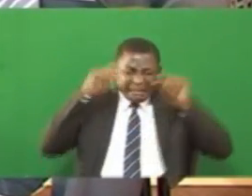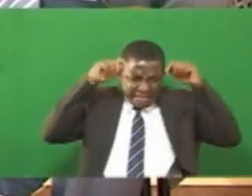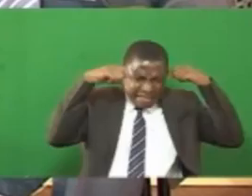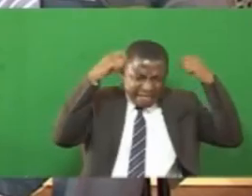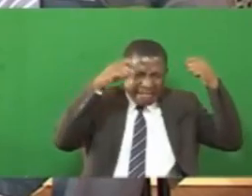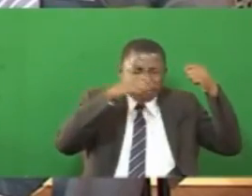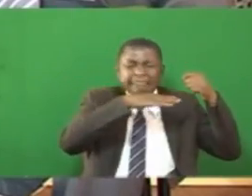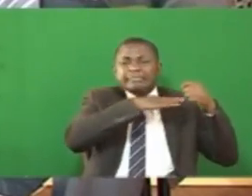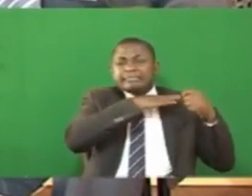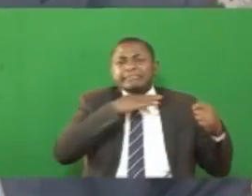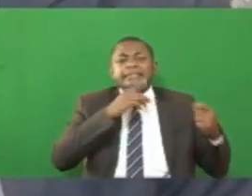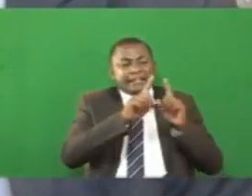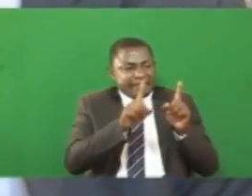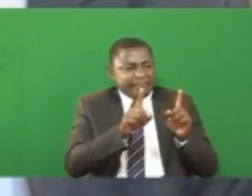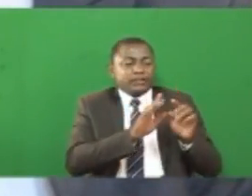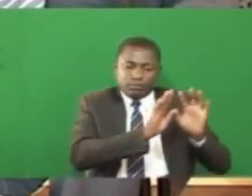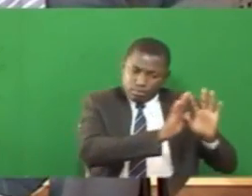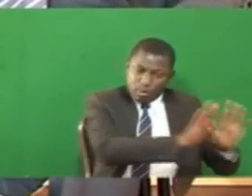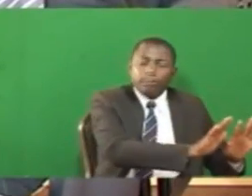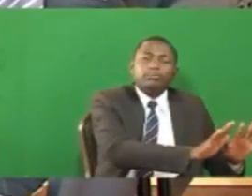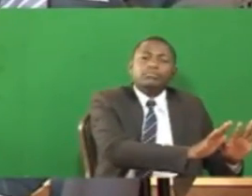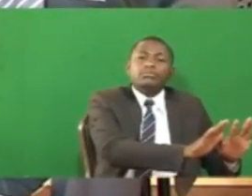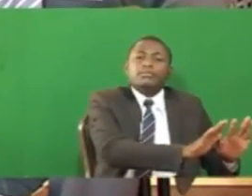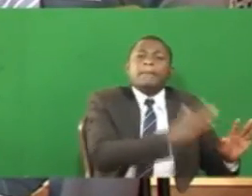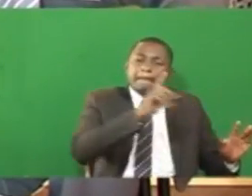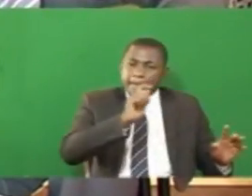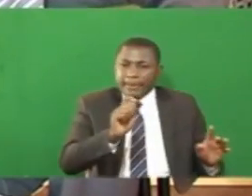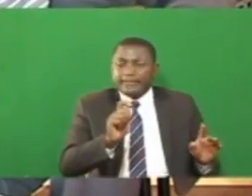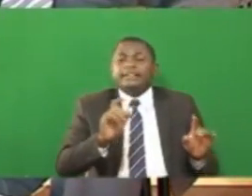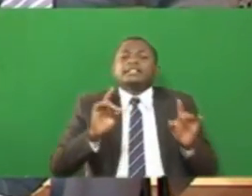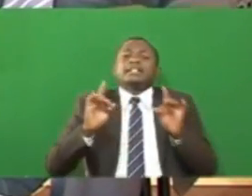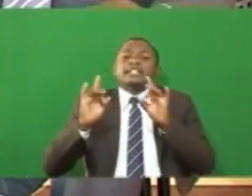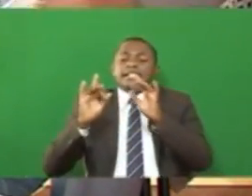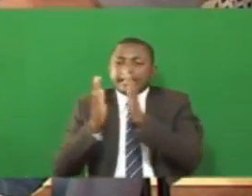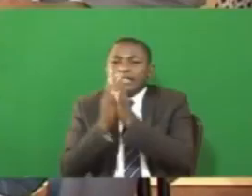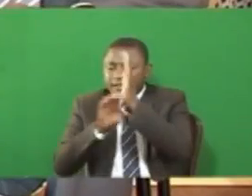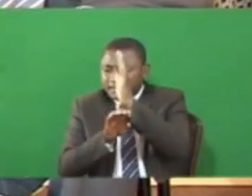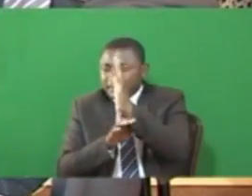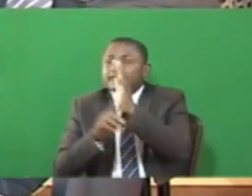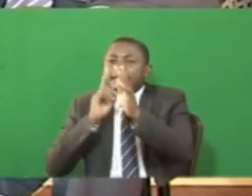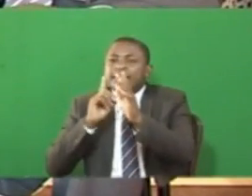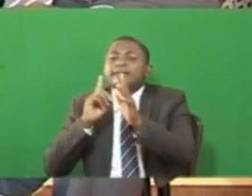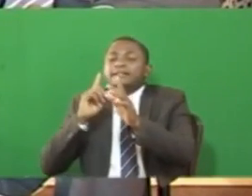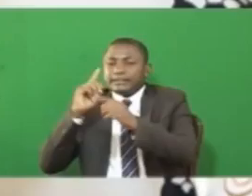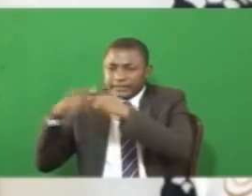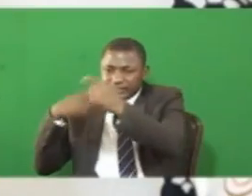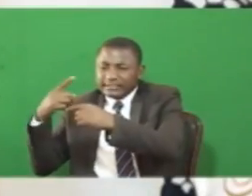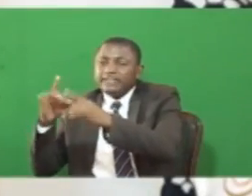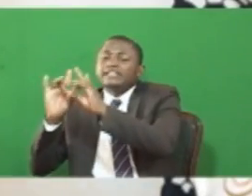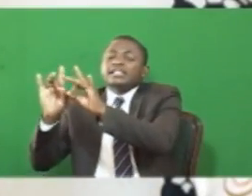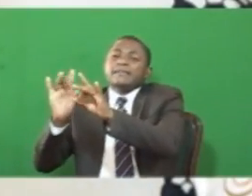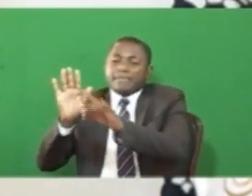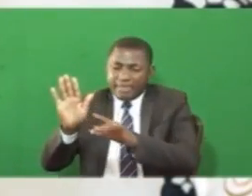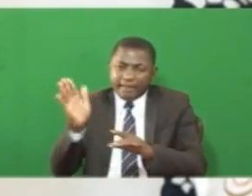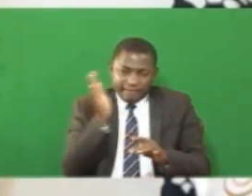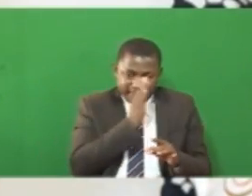mitemo yekupira hwai. Itinongedzera kuuya kwaizoita Kristu. Alright. Handiti mazviona. Saka panda kuti pajeke. Pane chimwe chinhu chatoda